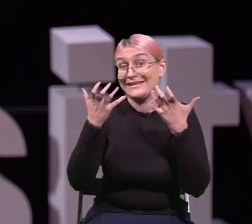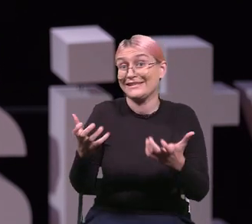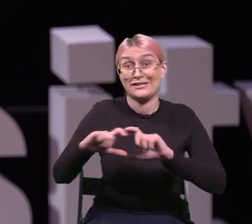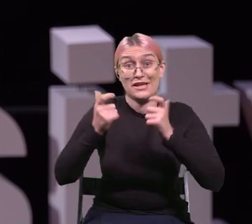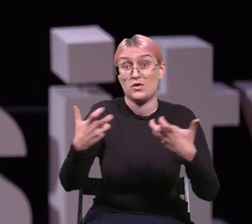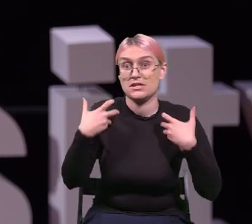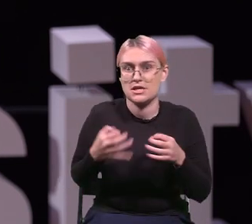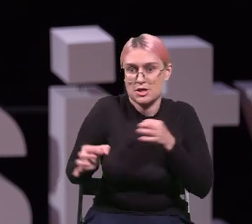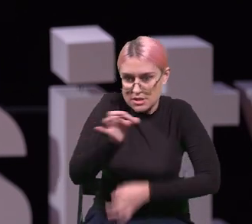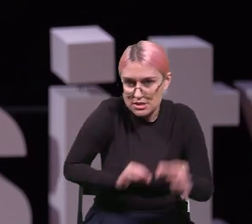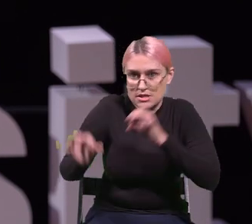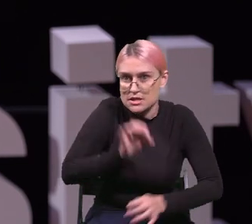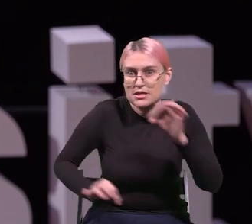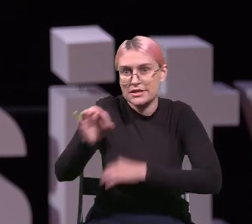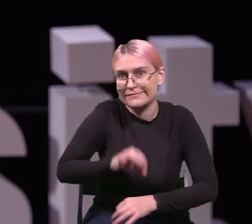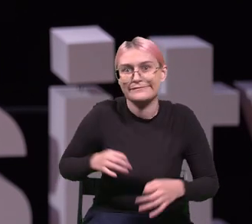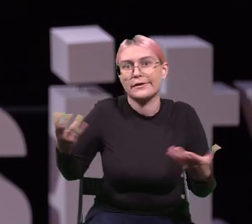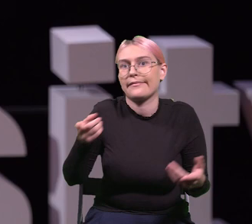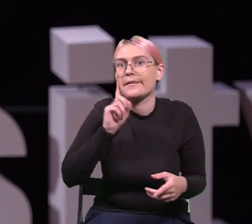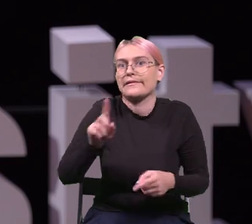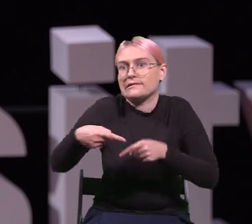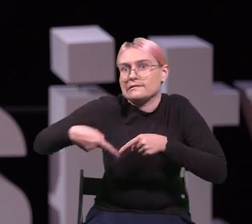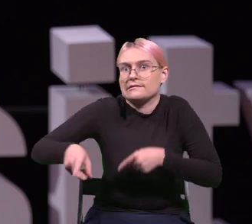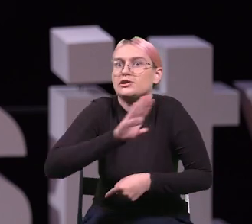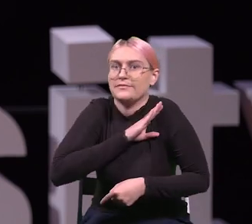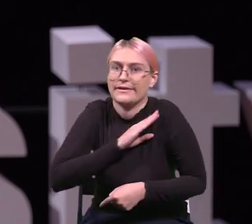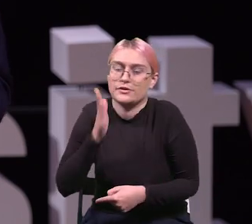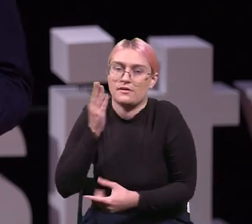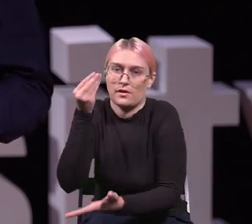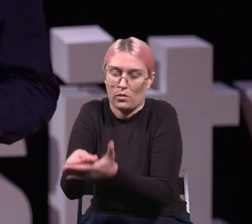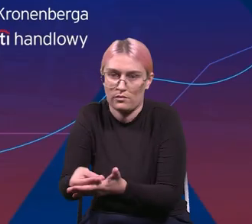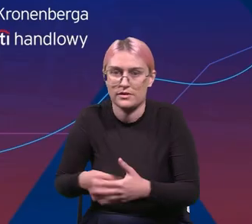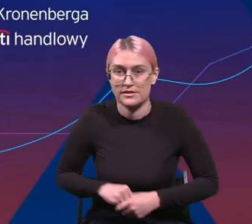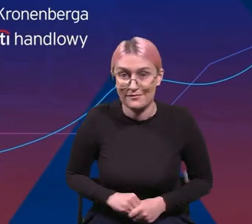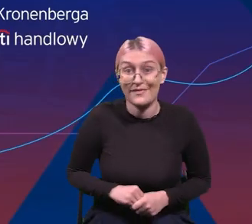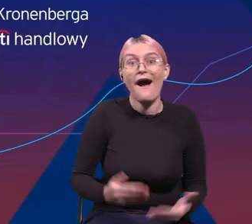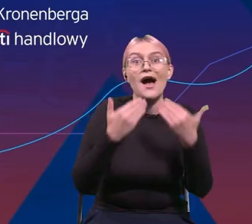rozwiązać problem mieszkaniowy i problem usamodzielnienia młodych. Dziękuję bardzo.